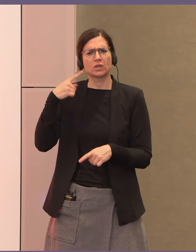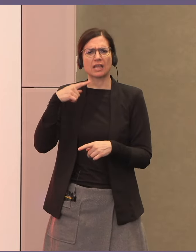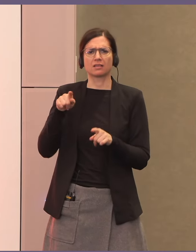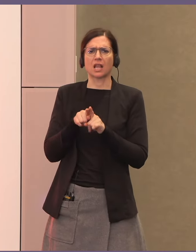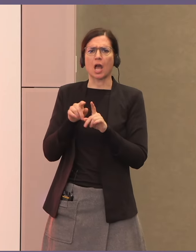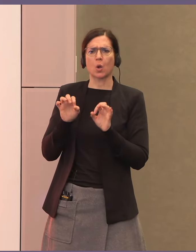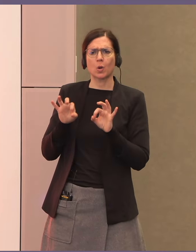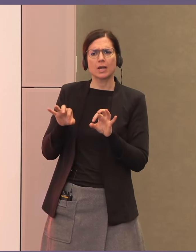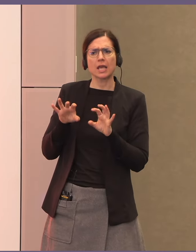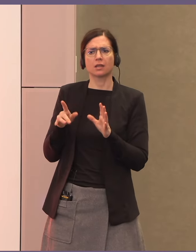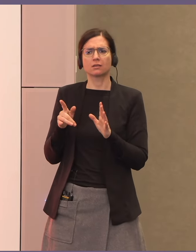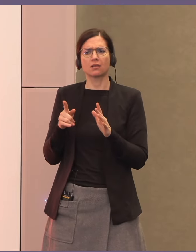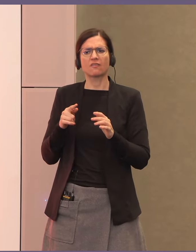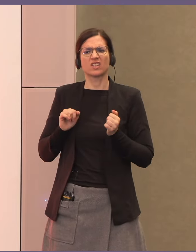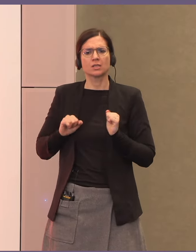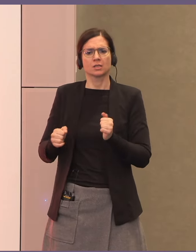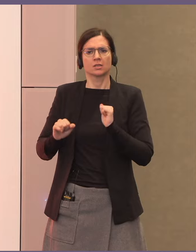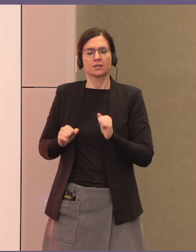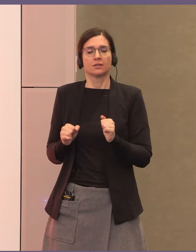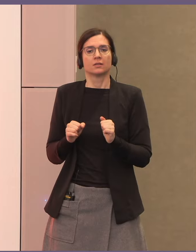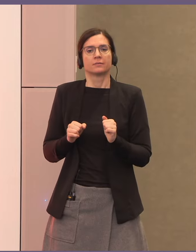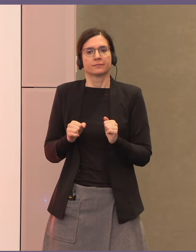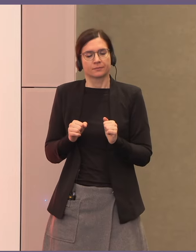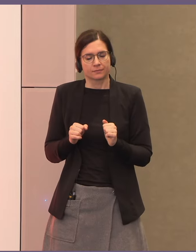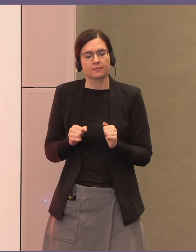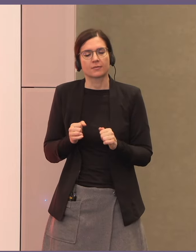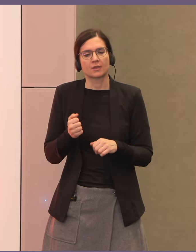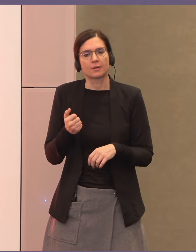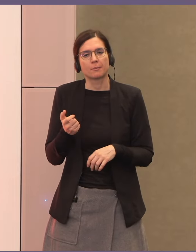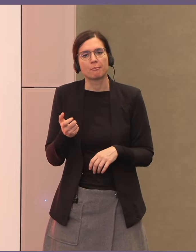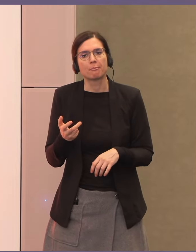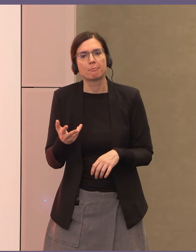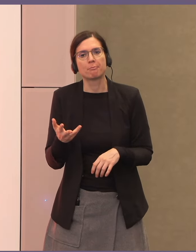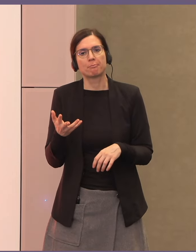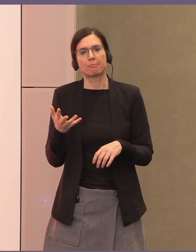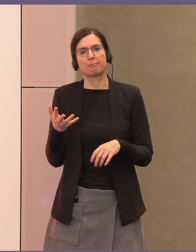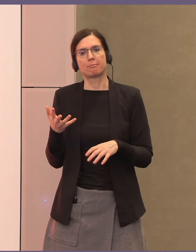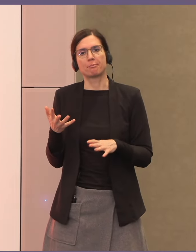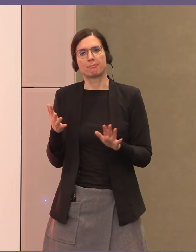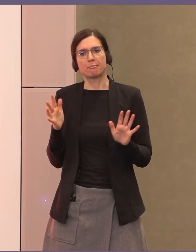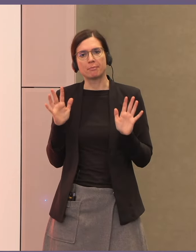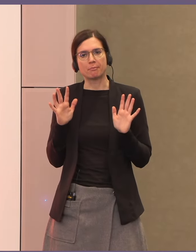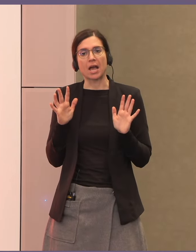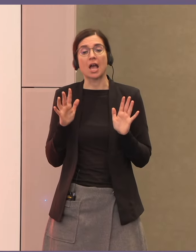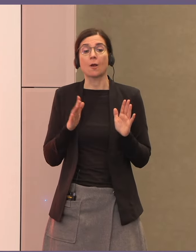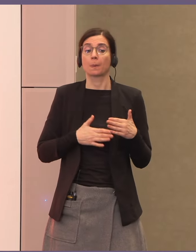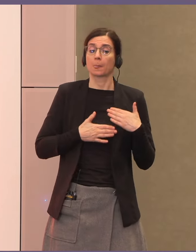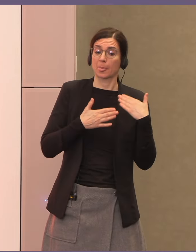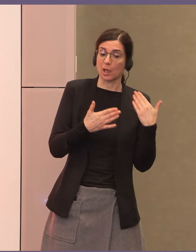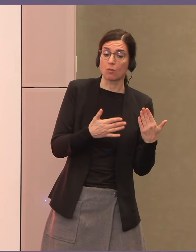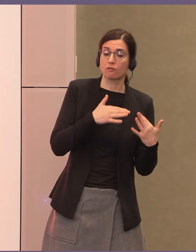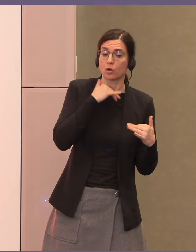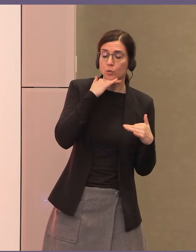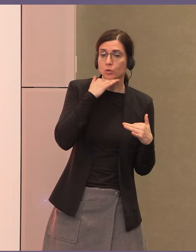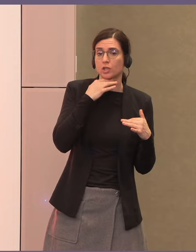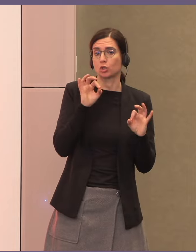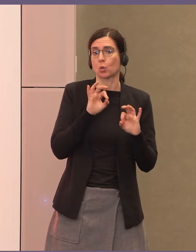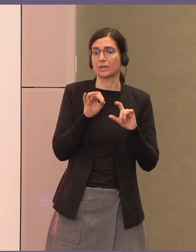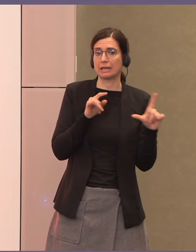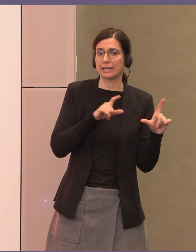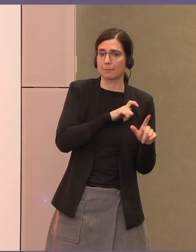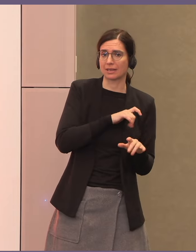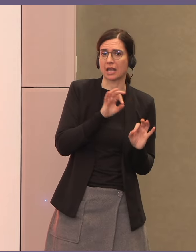Lehrenden gelang es dennoch Wissenschaftlern, die entsprechend der vermeintlichen Zugehörigkeiten Jude oder Linke